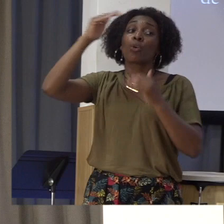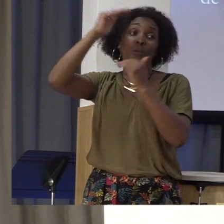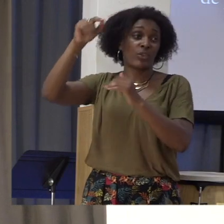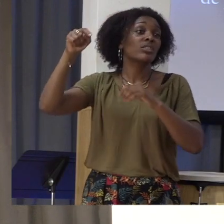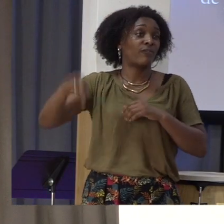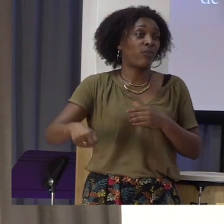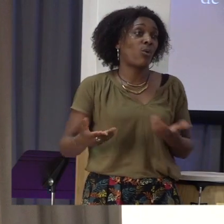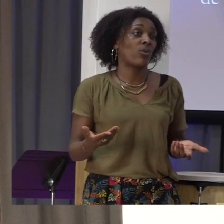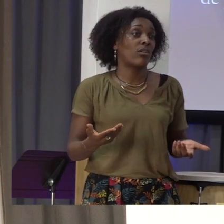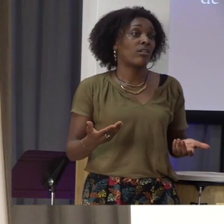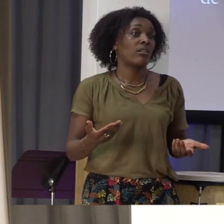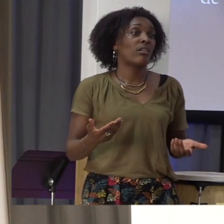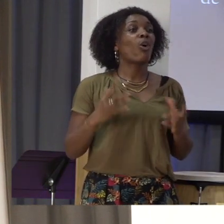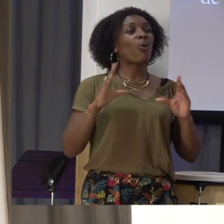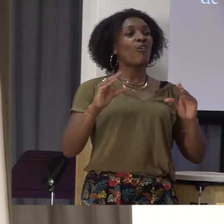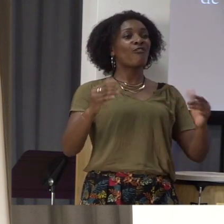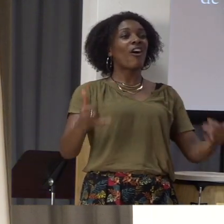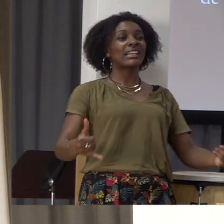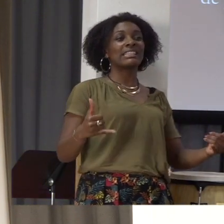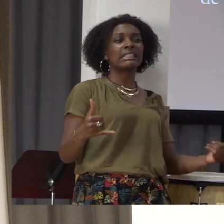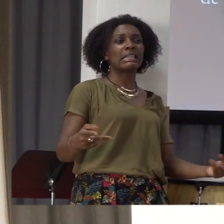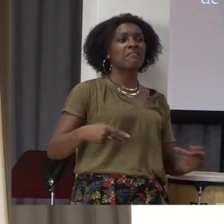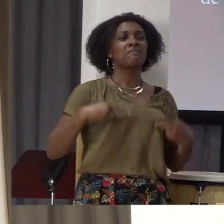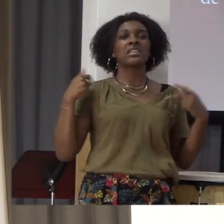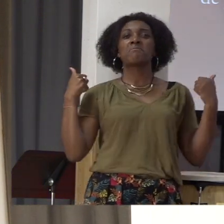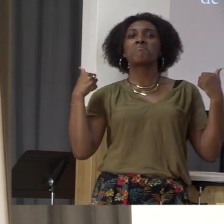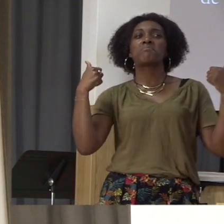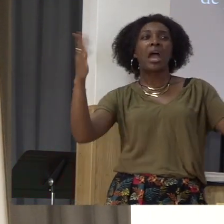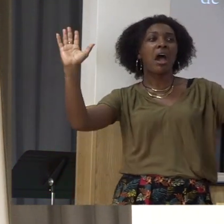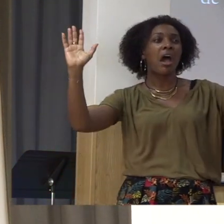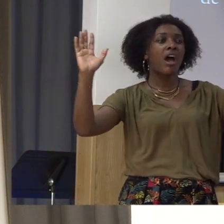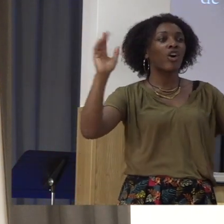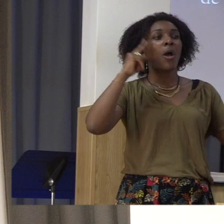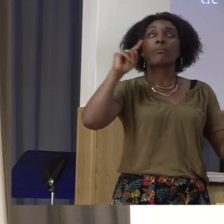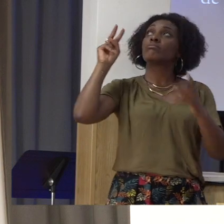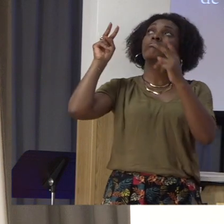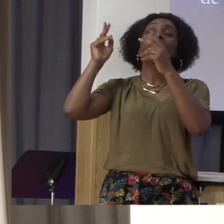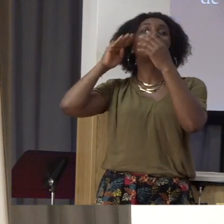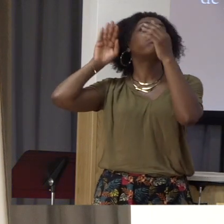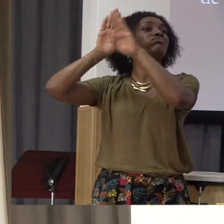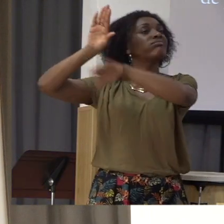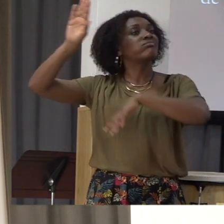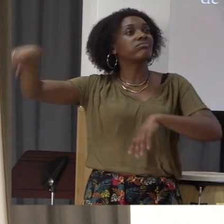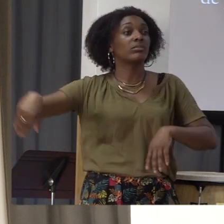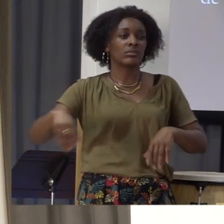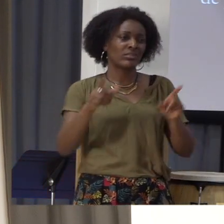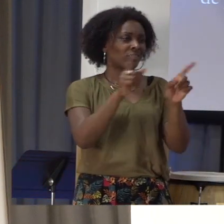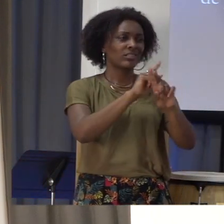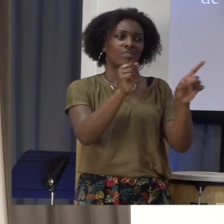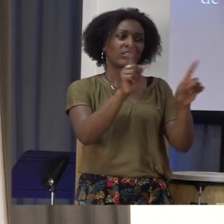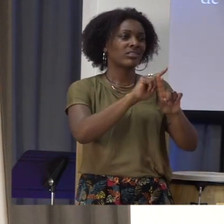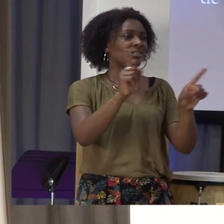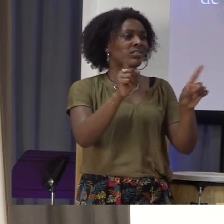Que le confort d'ici-bas ne vous empêche pas de voir le plan de Dieu. Que les luttes de